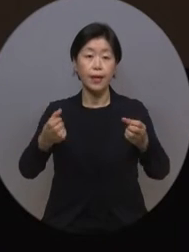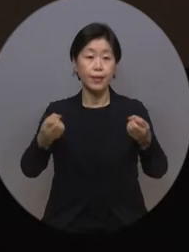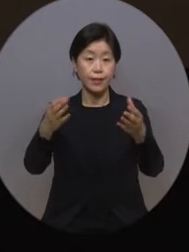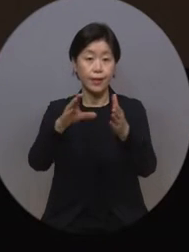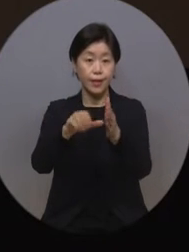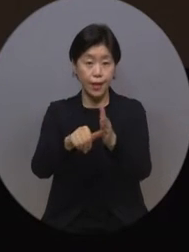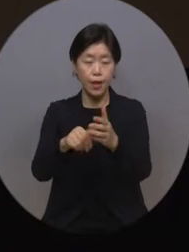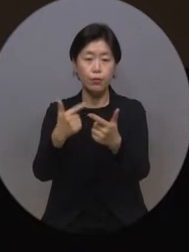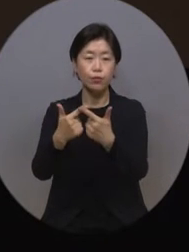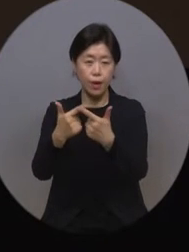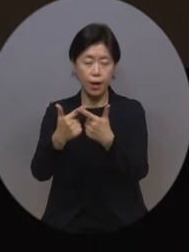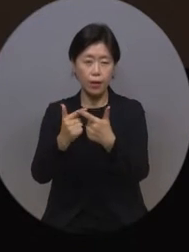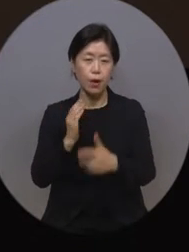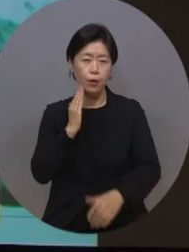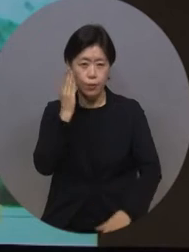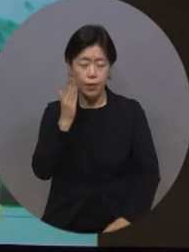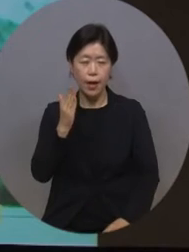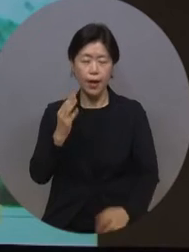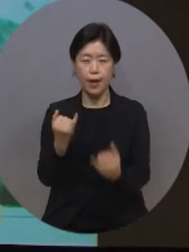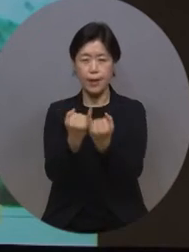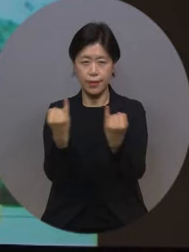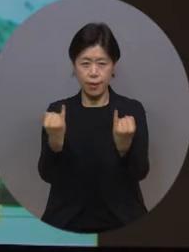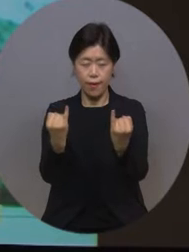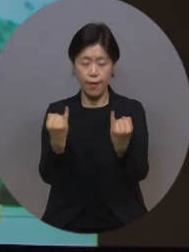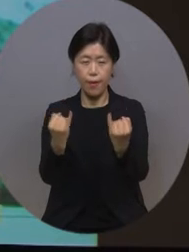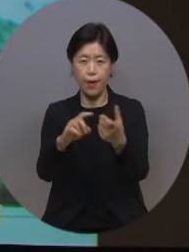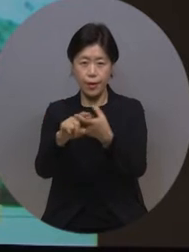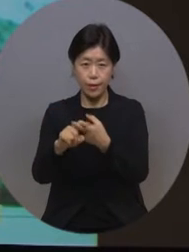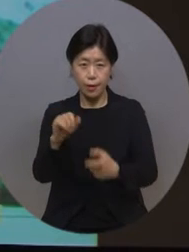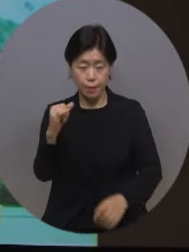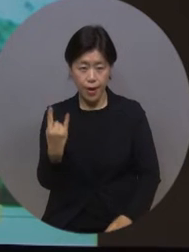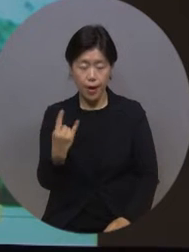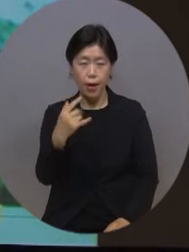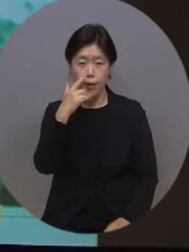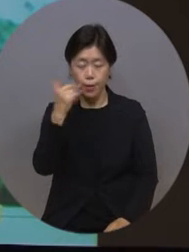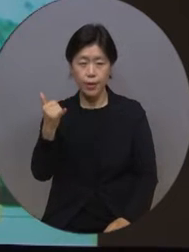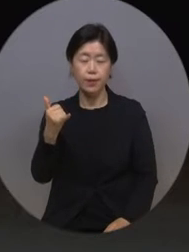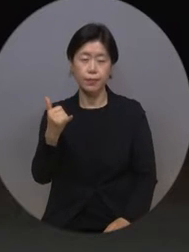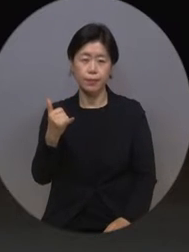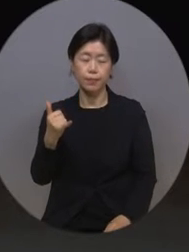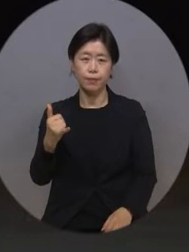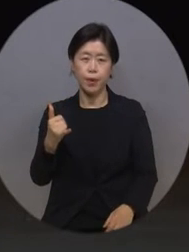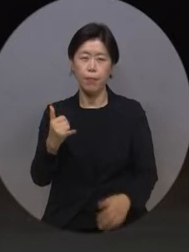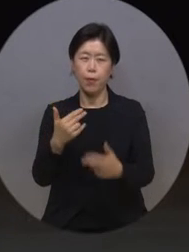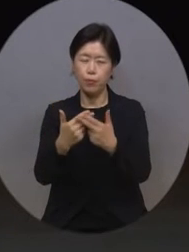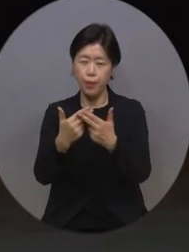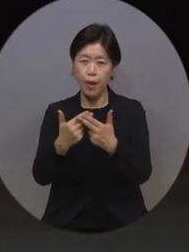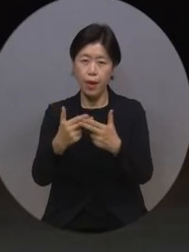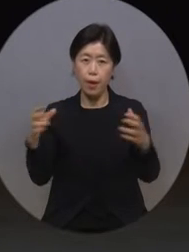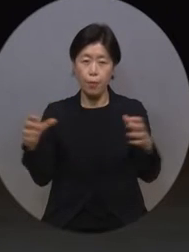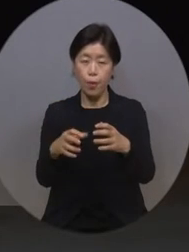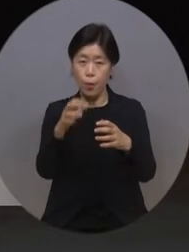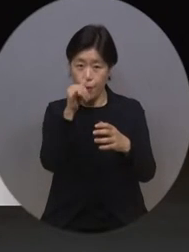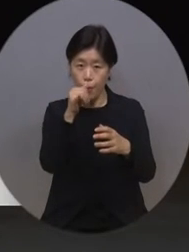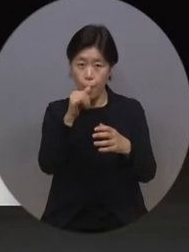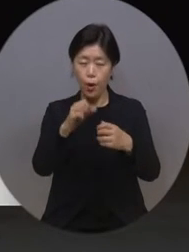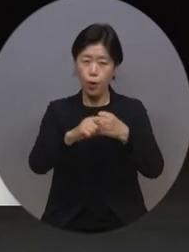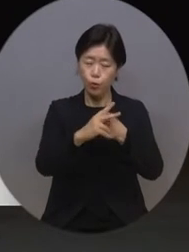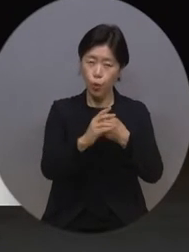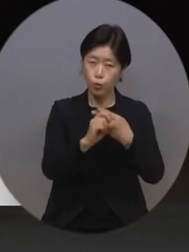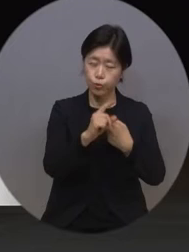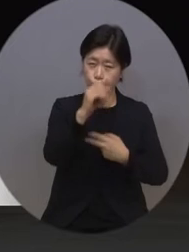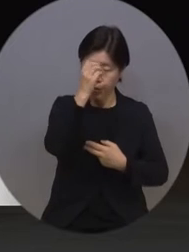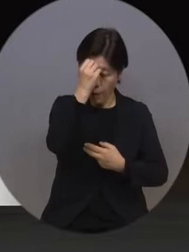행사에서는 부산녹색여성연합회와 부산녹색어머니회가 주관하여 초중고 자녀를 둔 학부모 약 100여